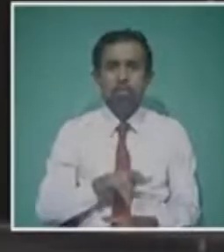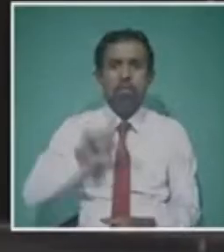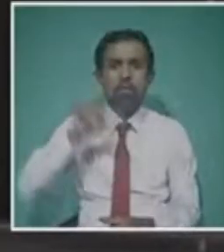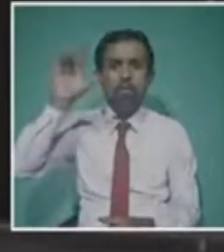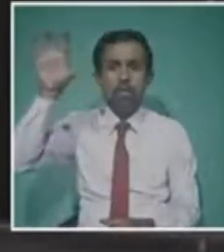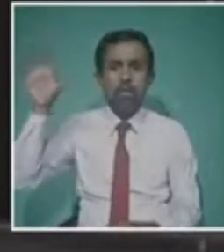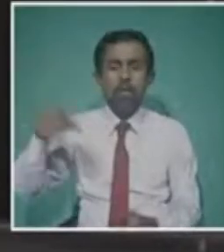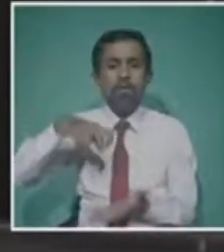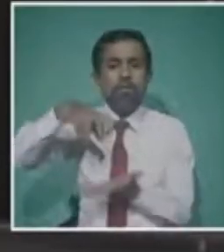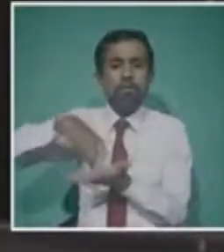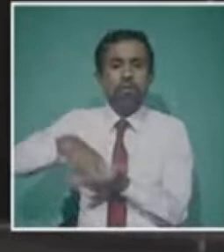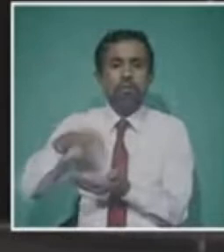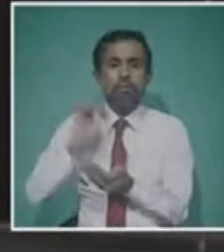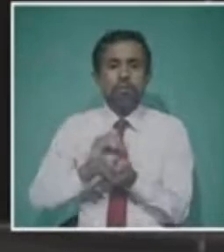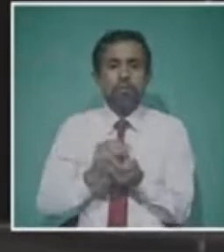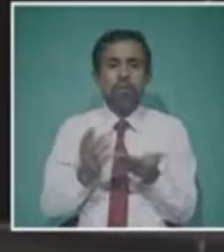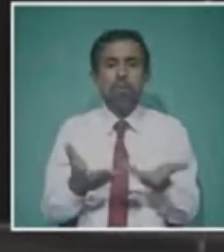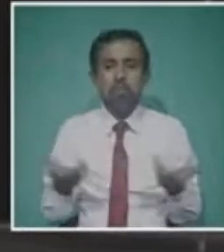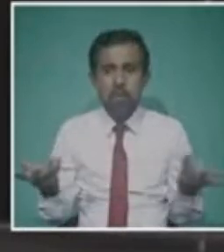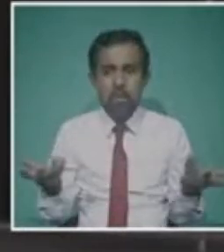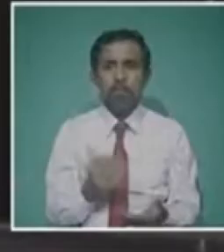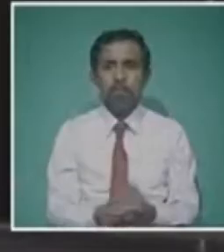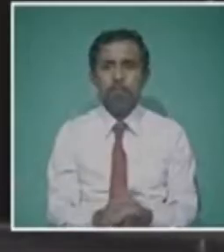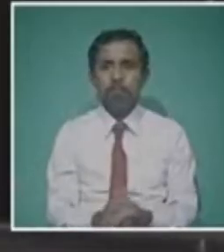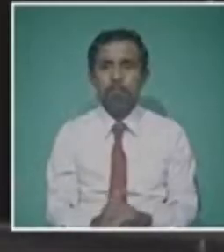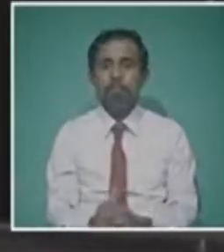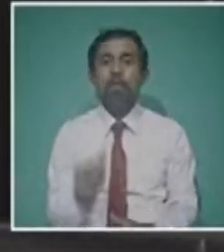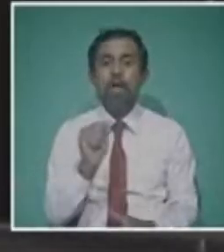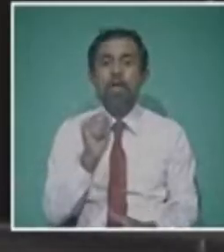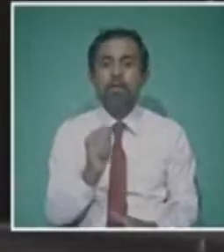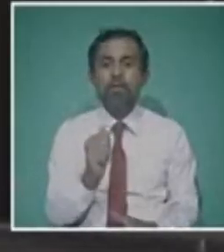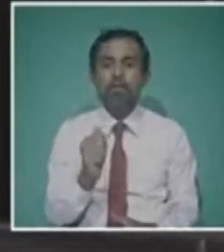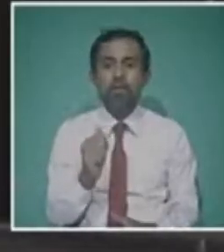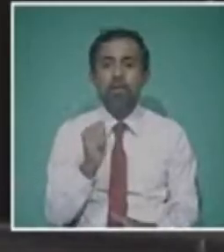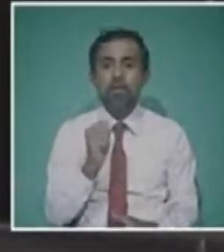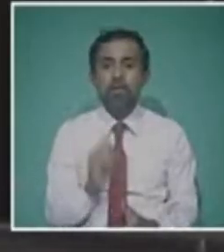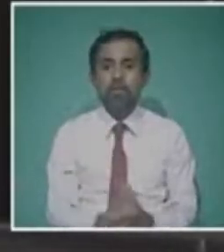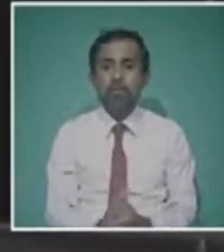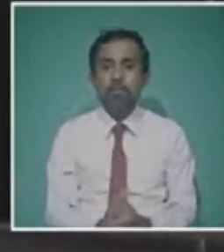වල පුරෝහිතභාවය තියාගෙන ඕක කරන්න බෑ කියලා දැනගන්න ඕන. ඇයි ඒක දැනගන්න